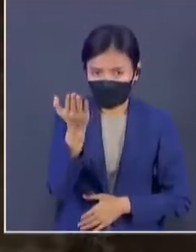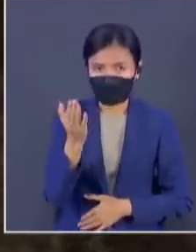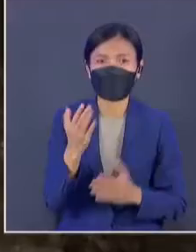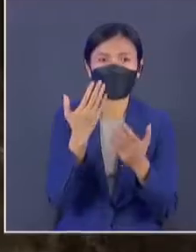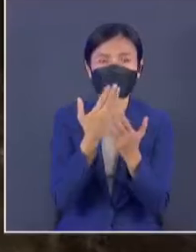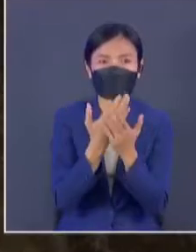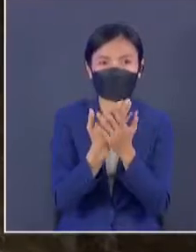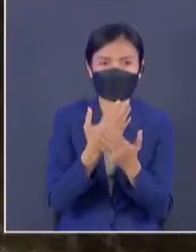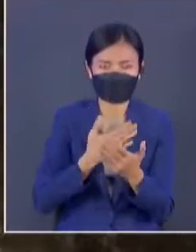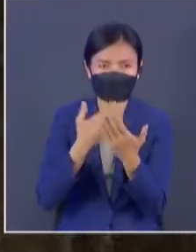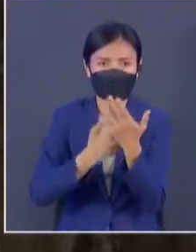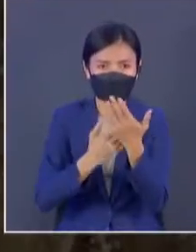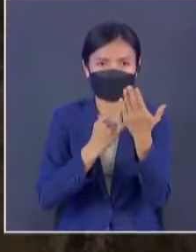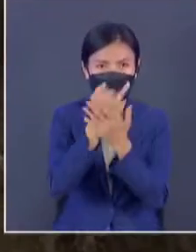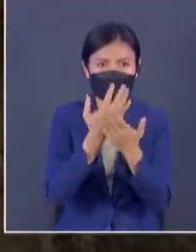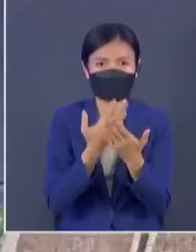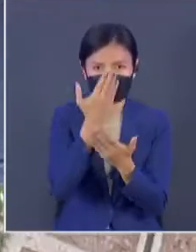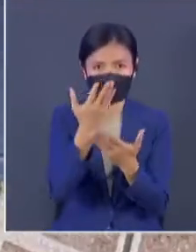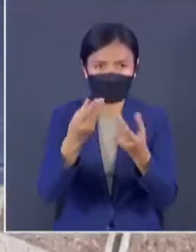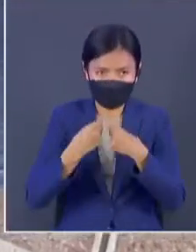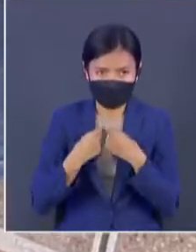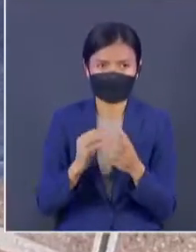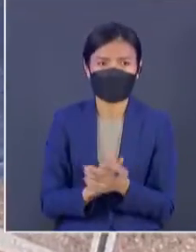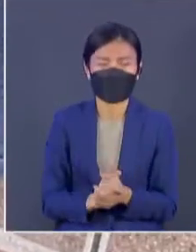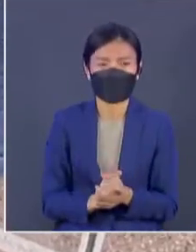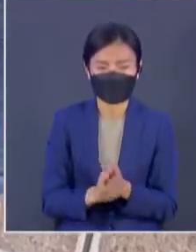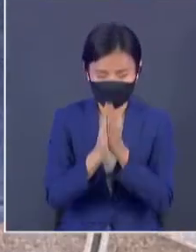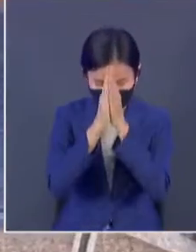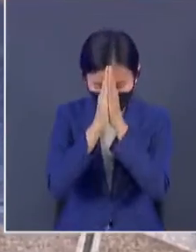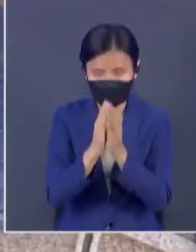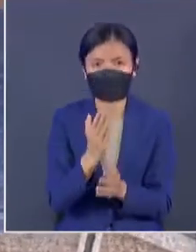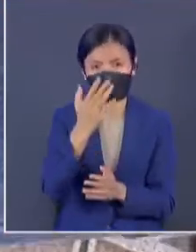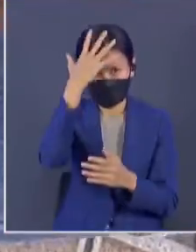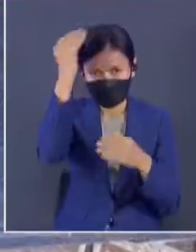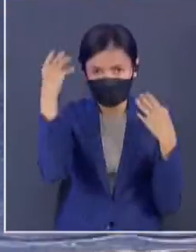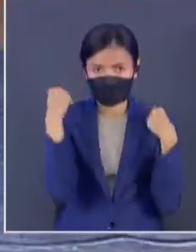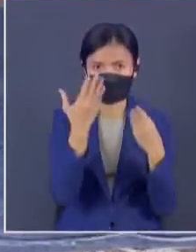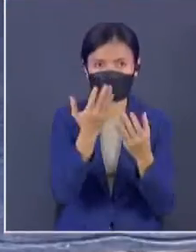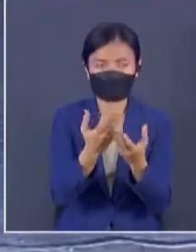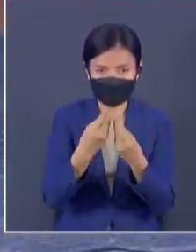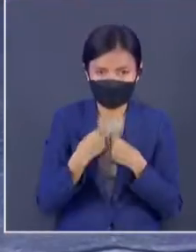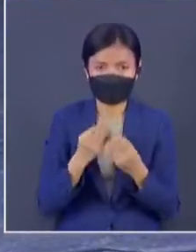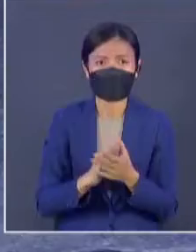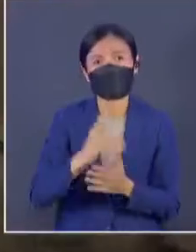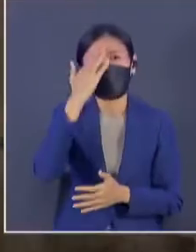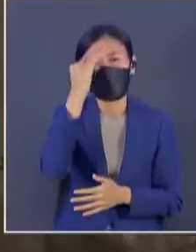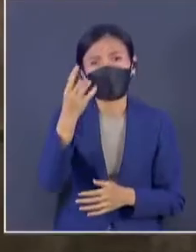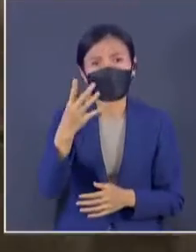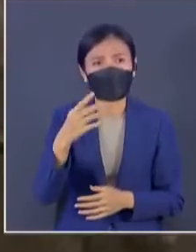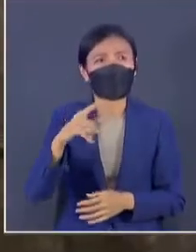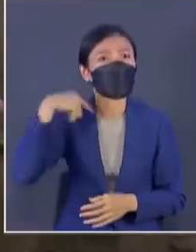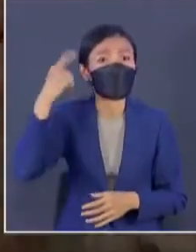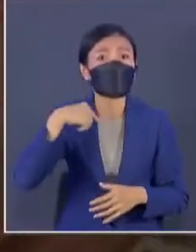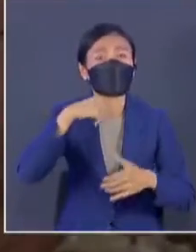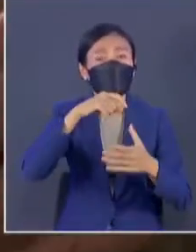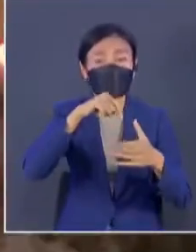าส่งคืนให้ผมในตอนครับ โอ้โหถึงกับบนบานศาลกล่าว ครับ เพราะเจ้ามือหวยเป็นภรรยาใครนะครับคุณเอก เป็นภรร